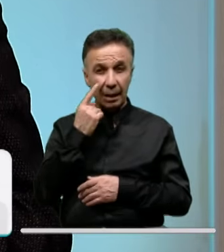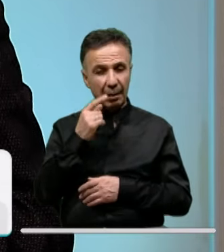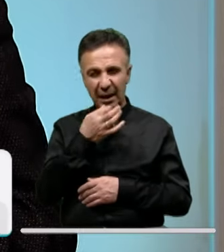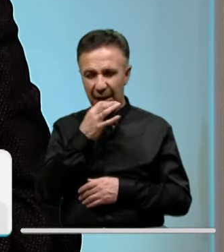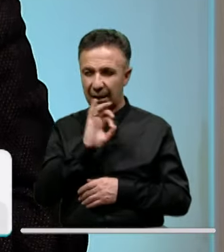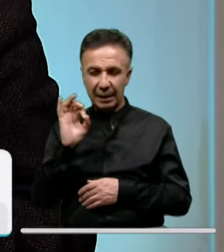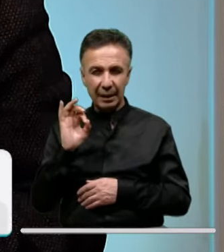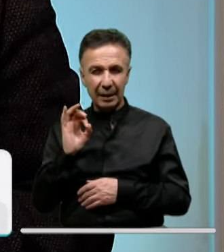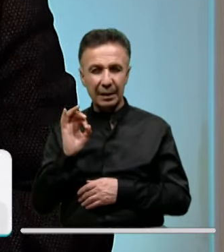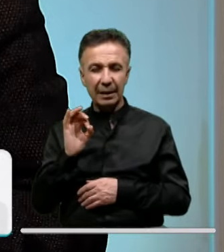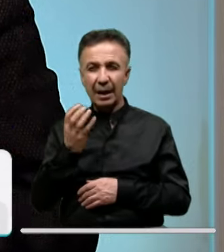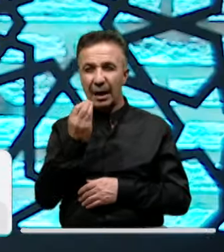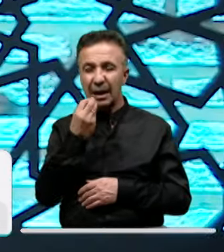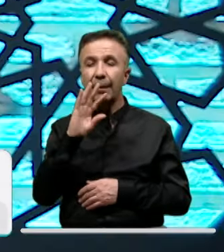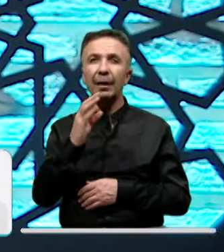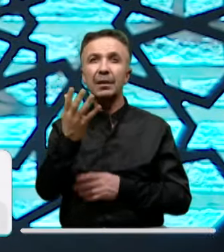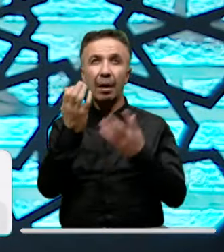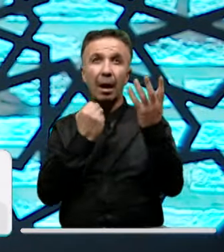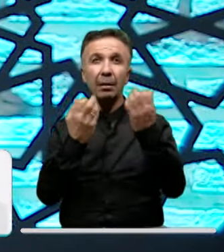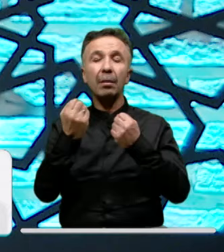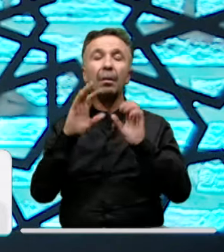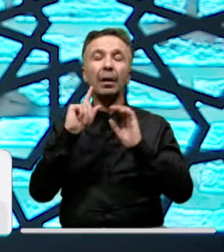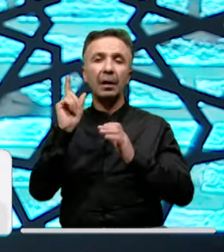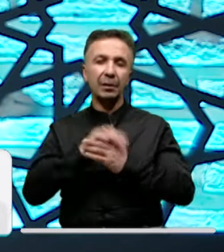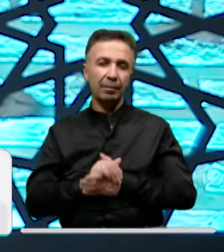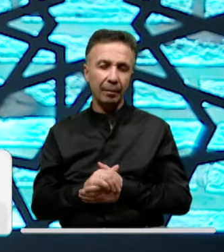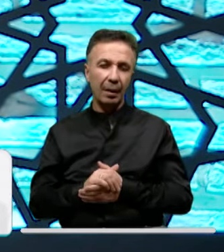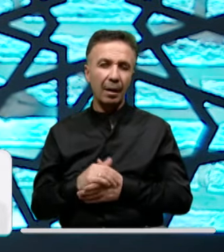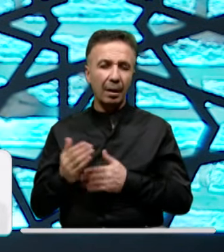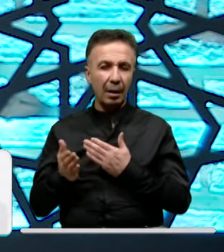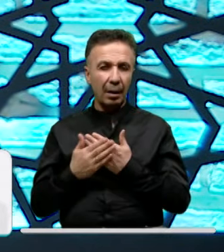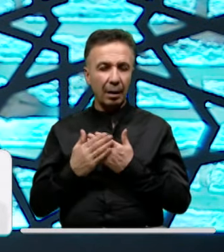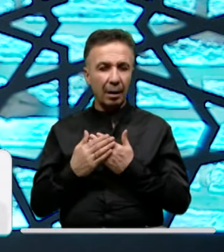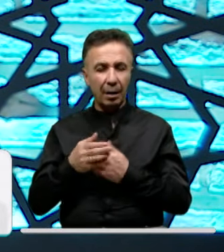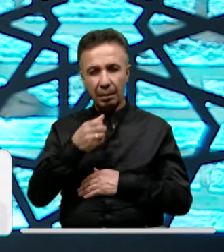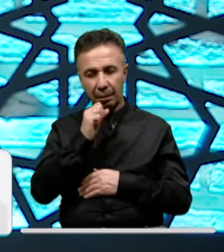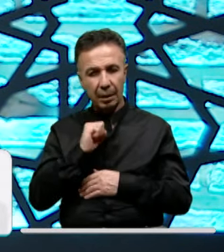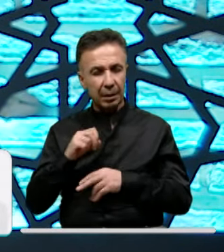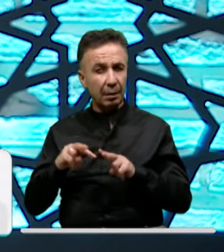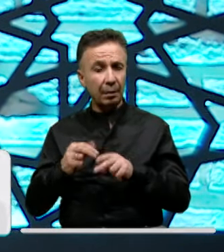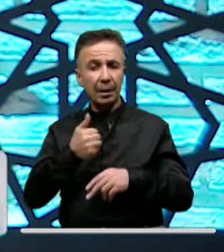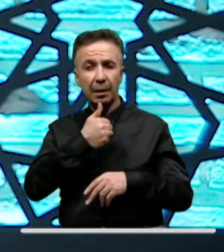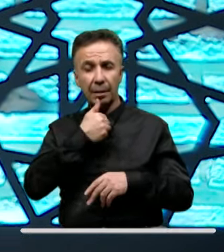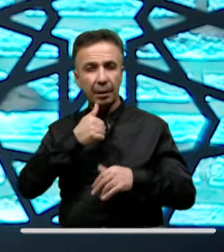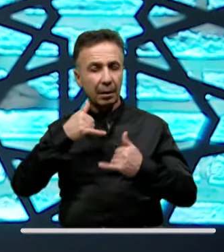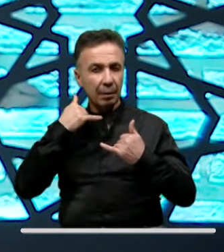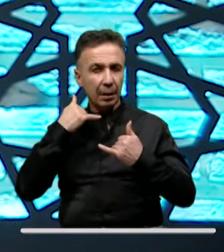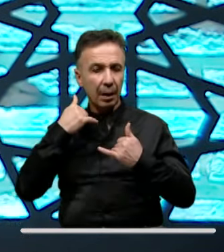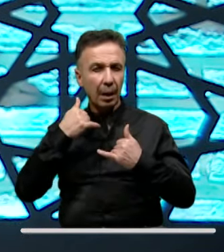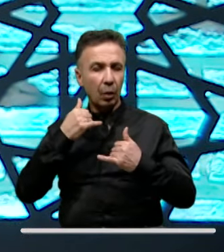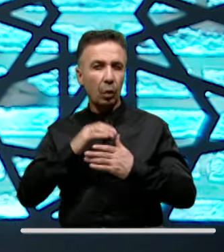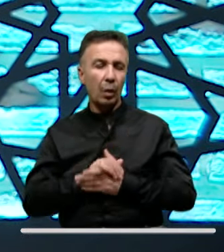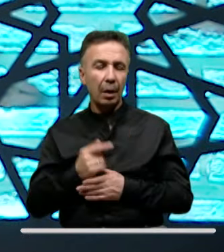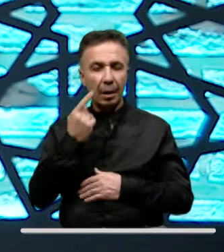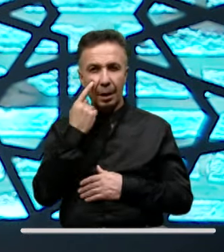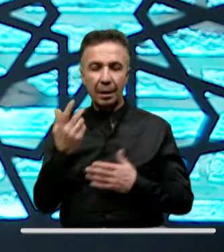işlem yapmamak lazım. Eyvallah hocam. Kahramanmaraş'tan bir telefonumuz var. Mehmet Bey hattımızda. Alo. Efendim. Hoş geldiniz.